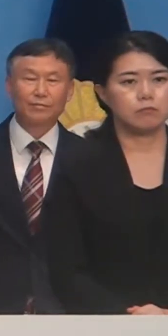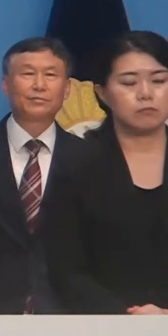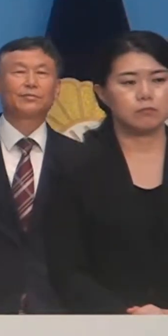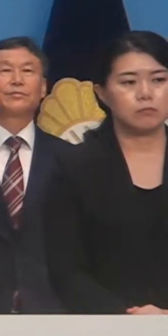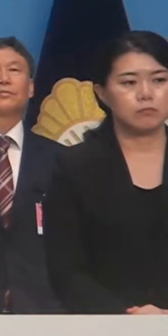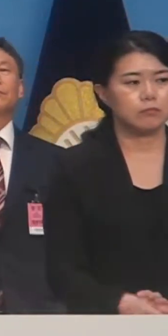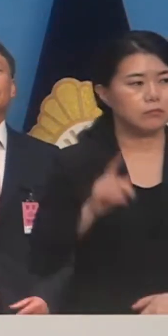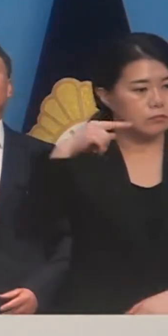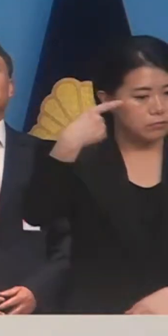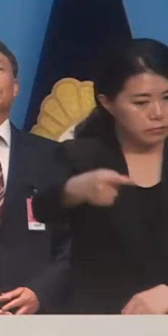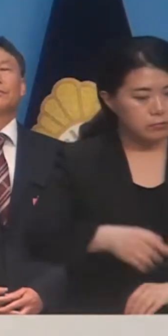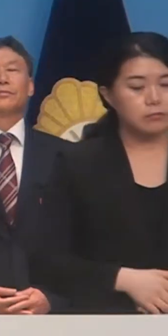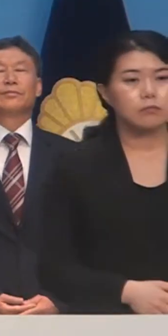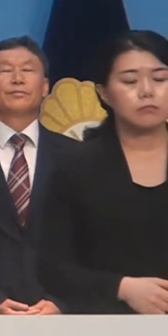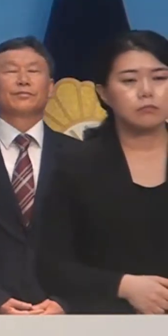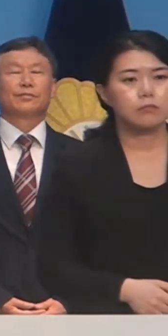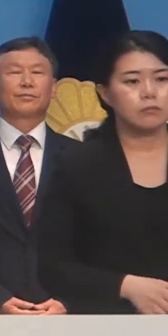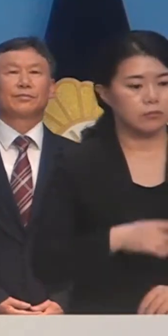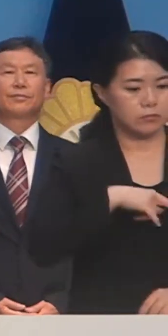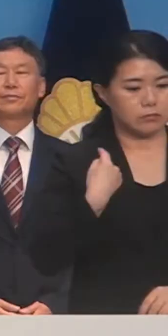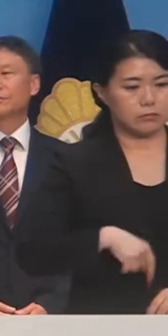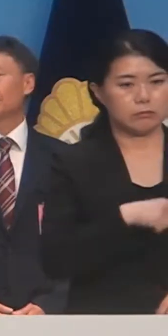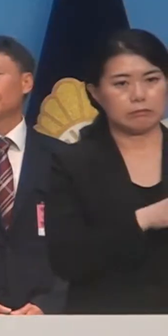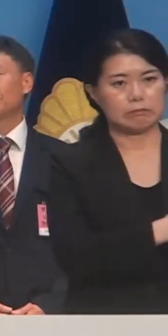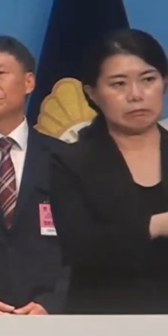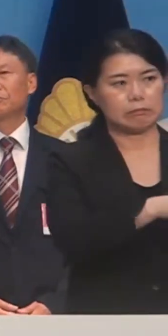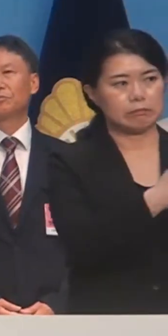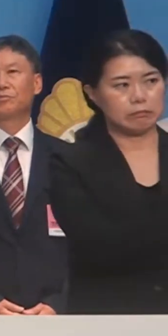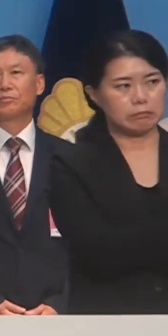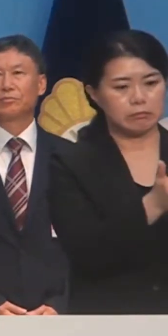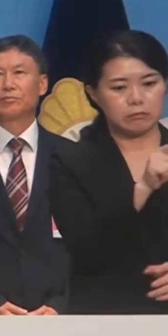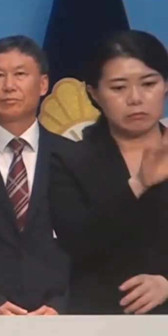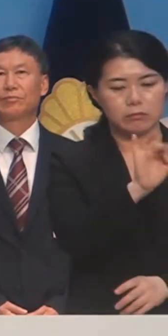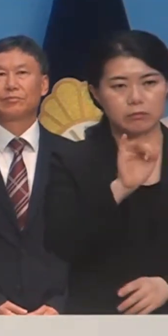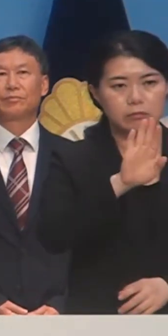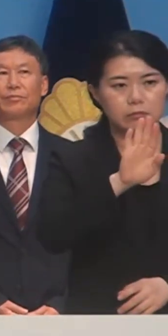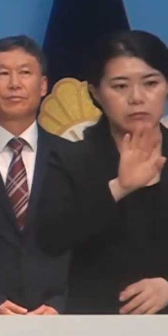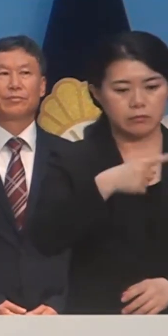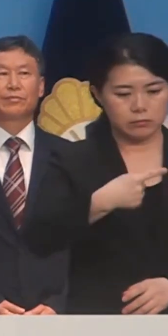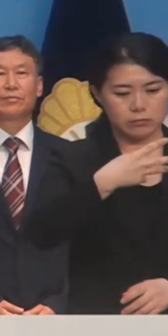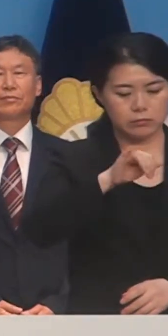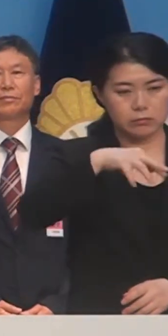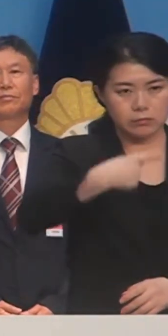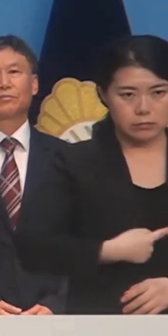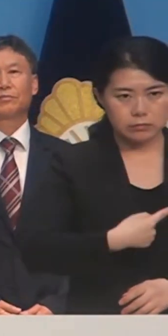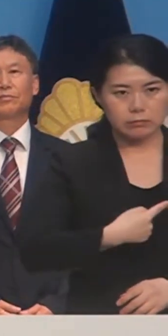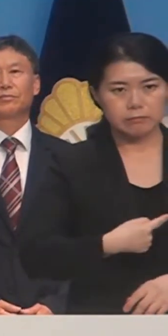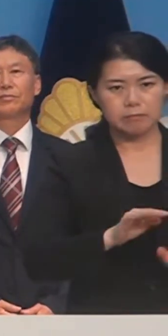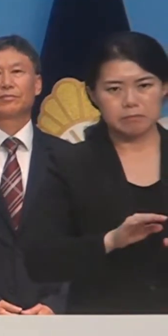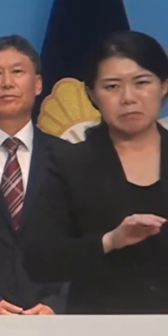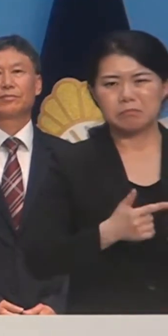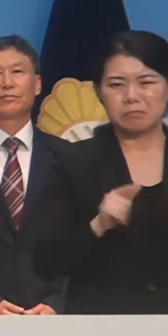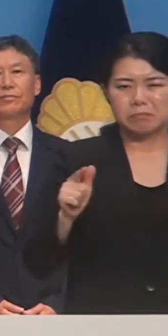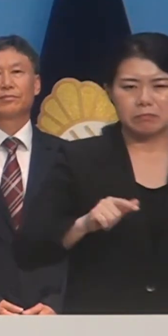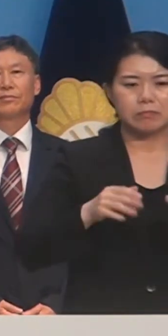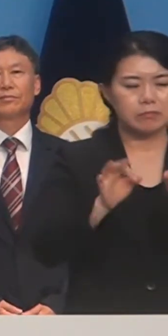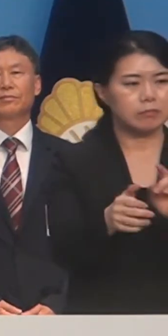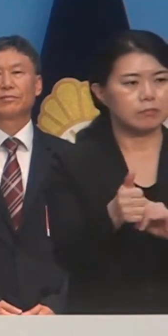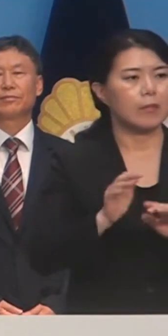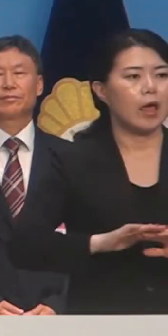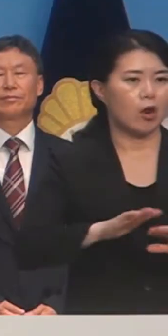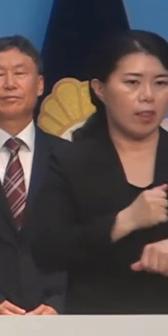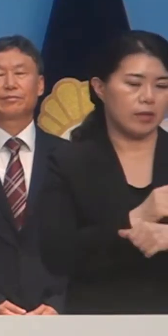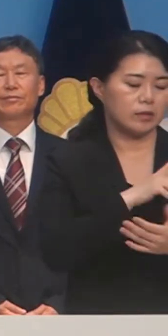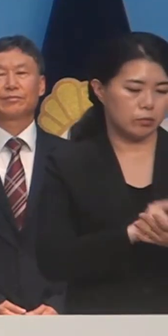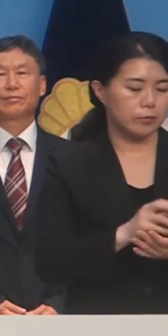네, 이어서 제가 중국 공산당의 하이브리드 스파이 공작 김문수가 해결한다는 제목으로